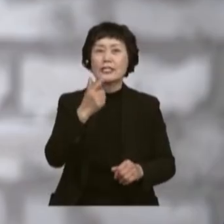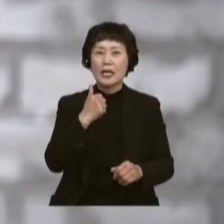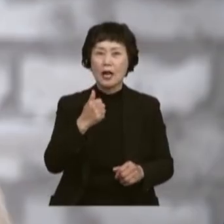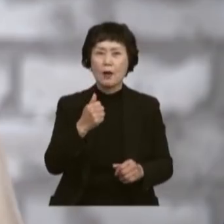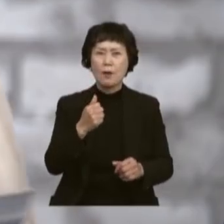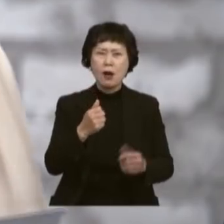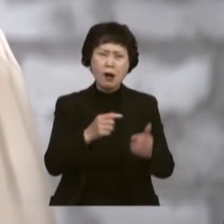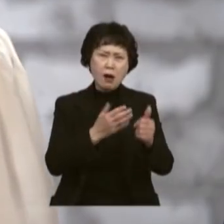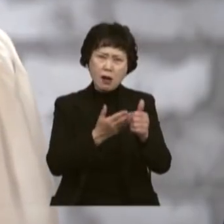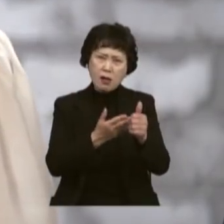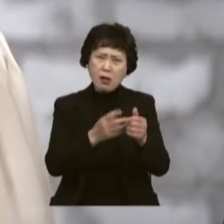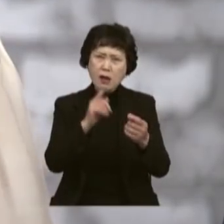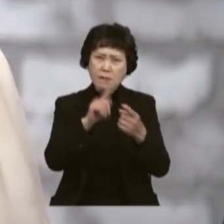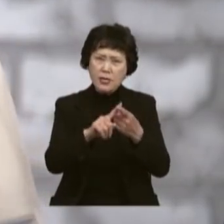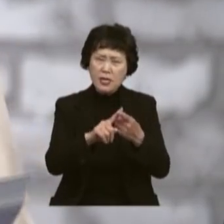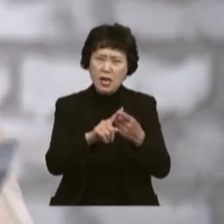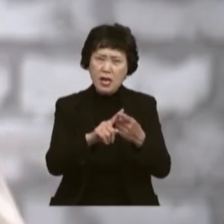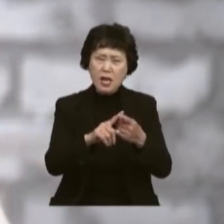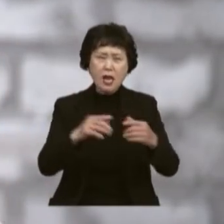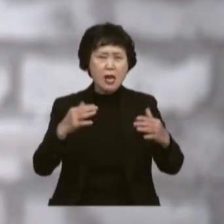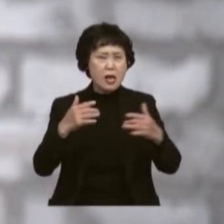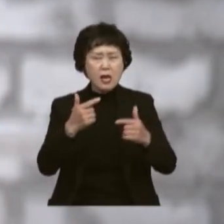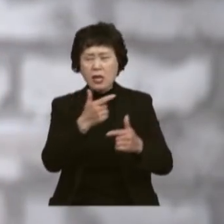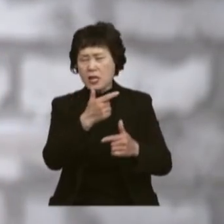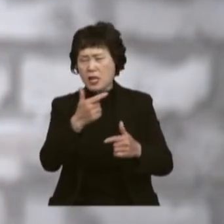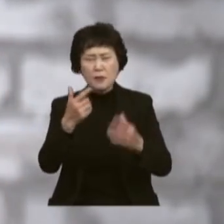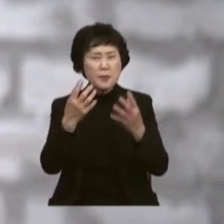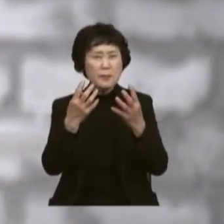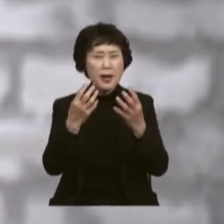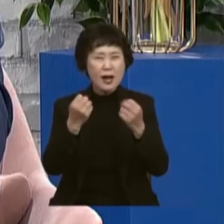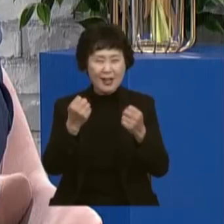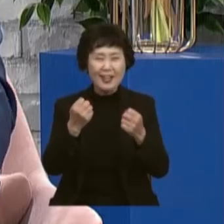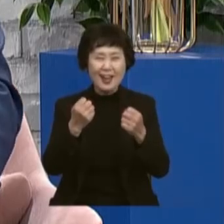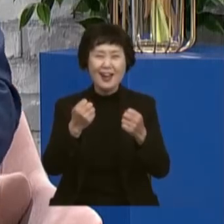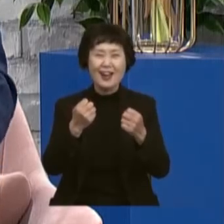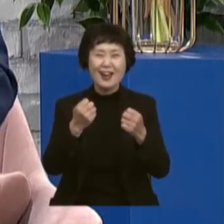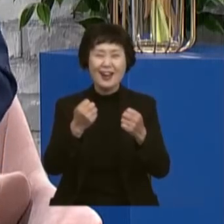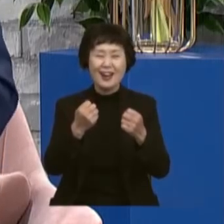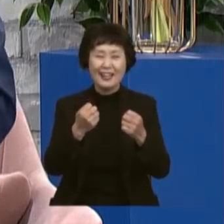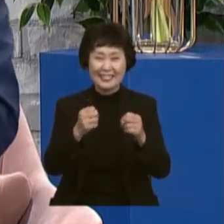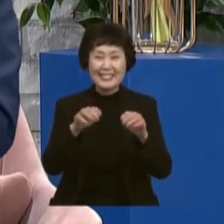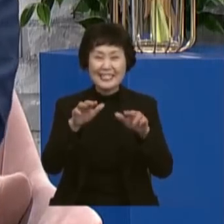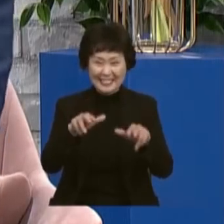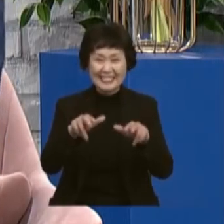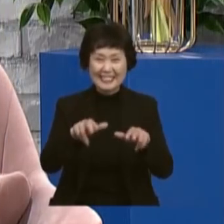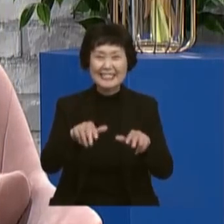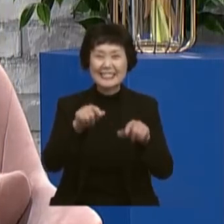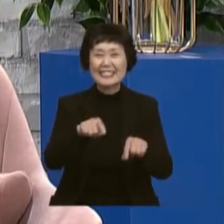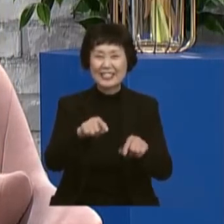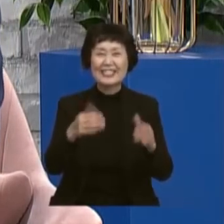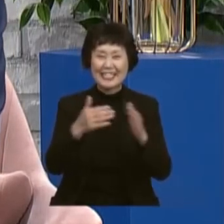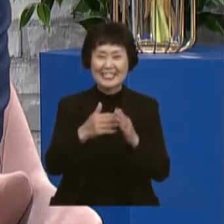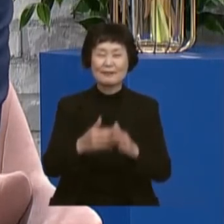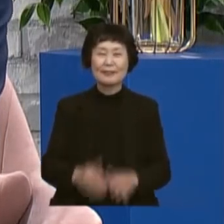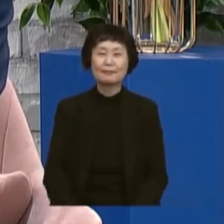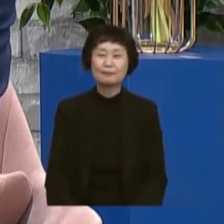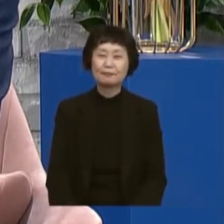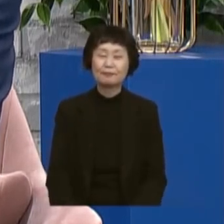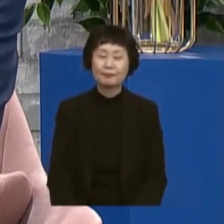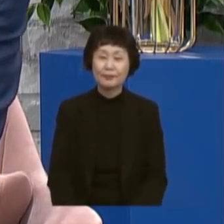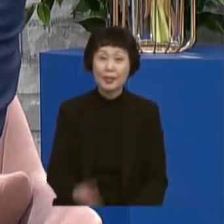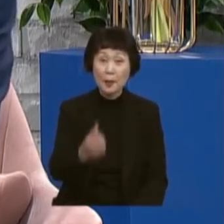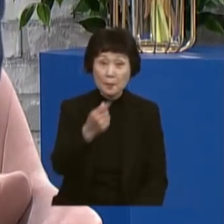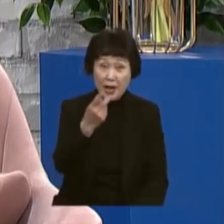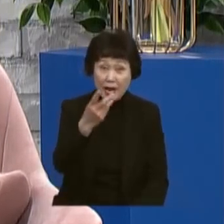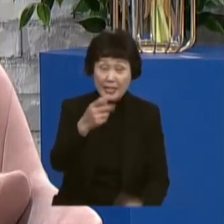뭐 더 많은데 더 많은데 뭐 이 정도로 정말 근데, 다양한 시도를 또 많이 하셨던 그러니까 분이세요. 몇 가지만